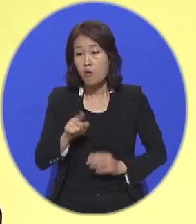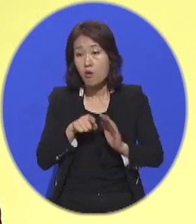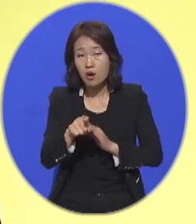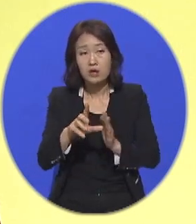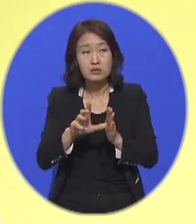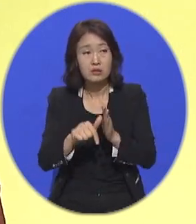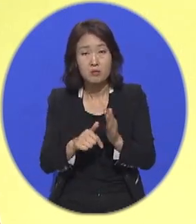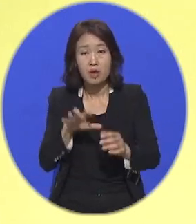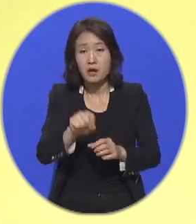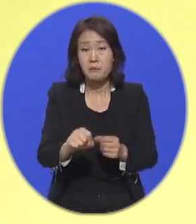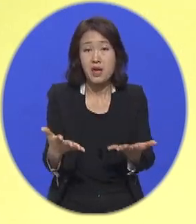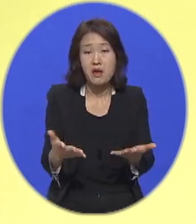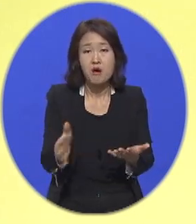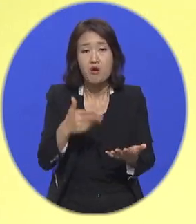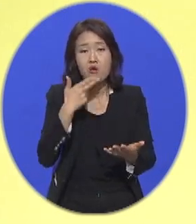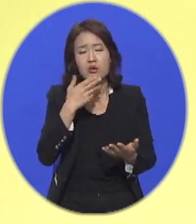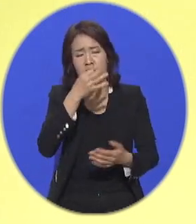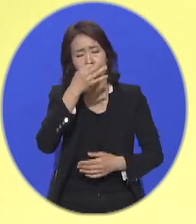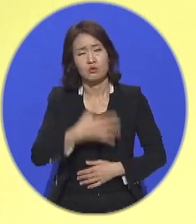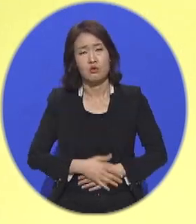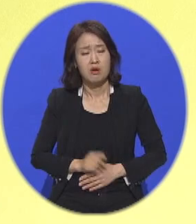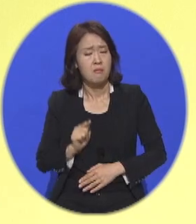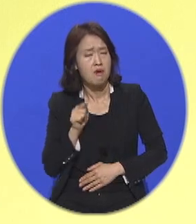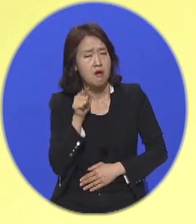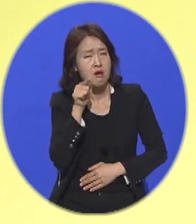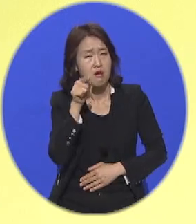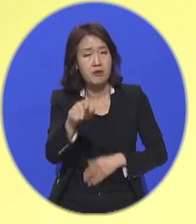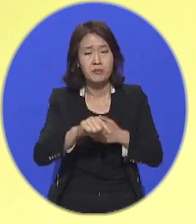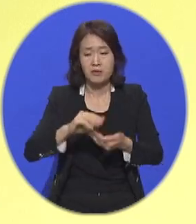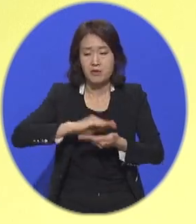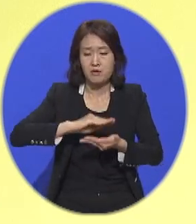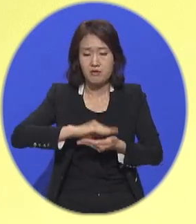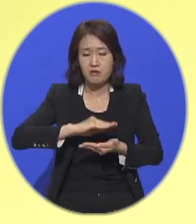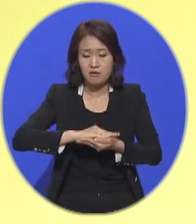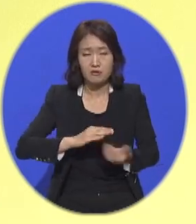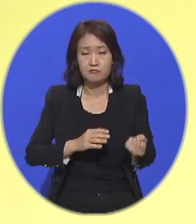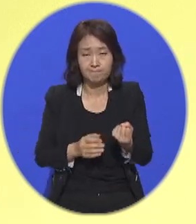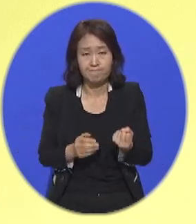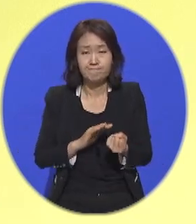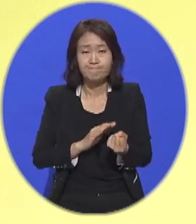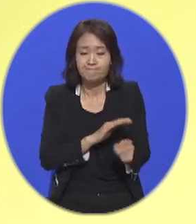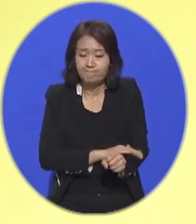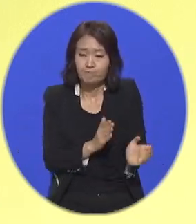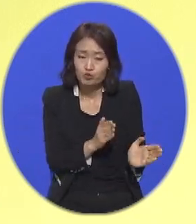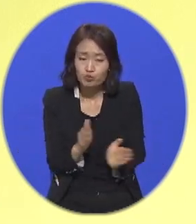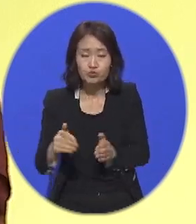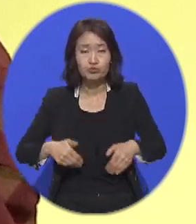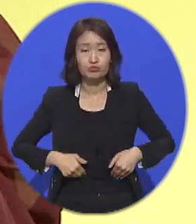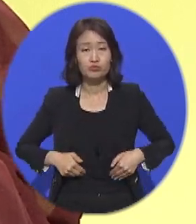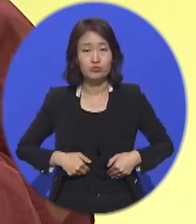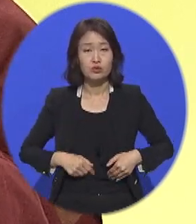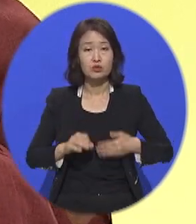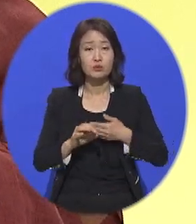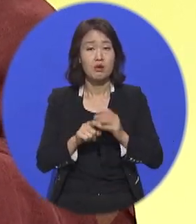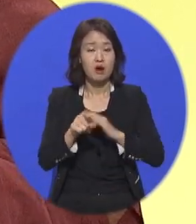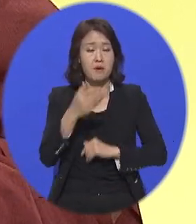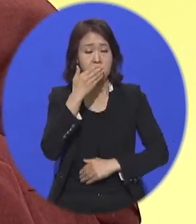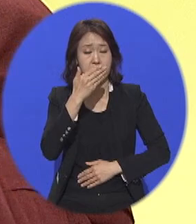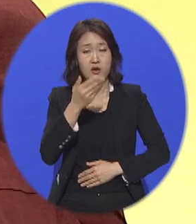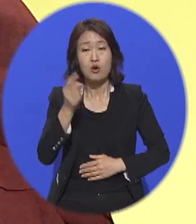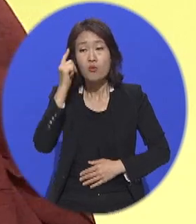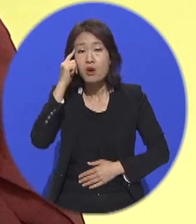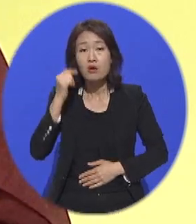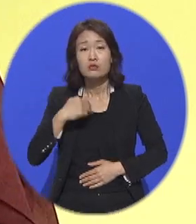때도 정보가 없이 그냥 가면 우리는 힘듭니다. 먼 길을 갈 때는 도시락을 튼튼히 준비하고 가야 되듯이. 그러면은 왜